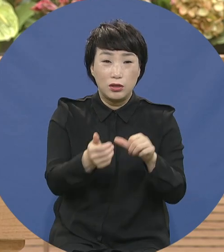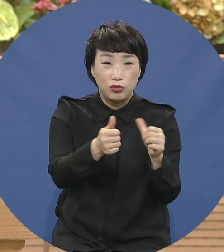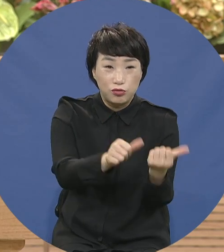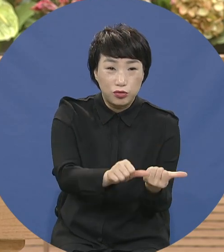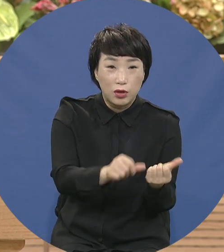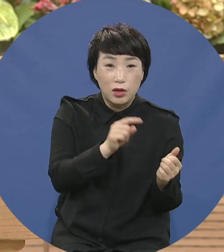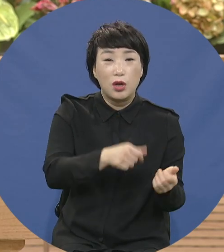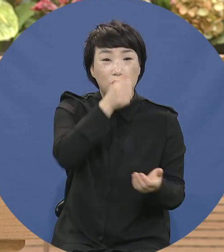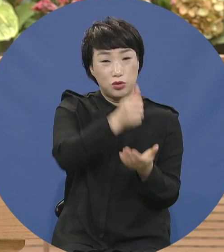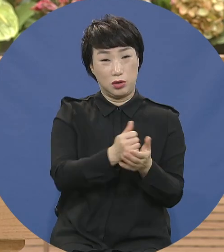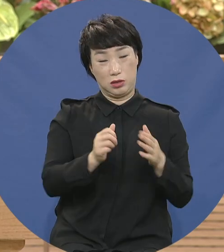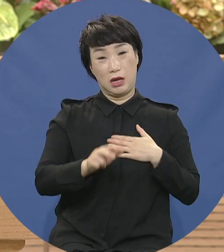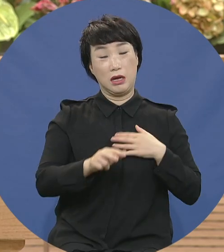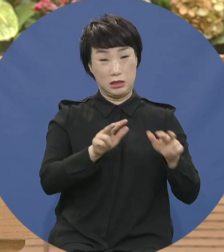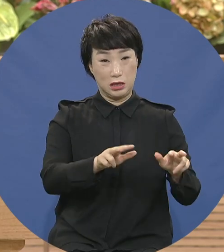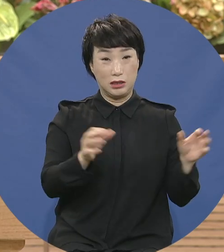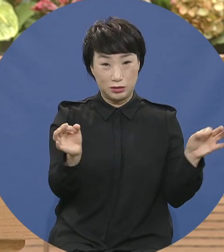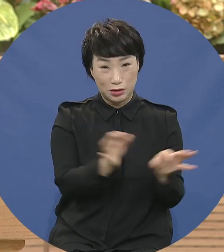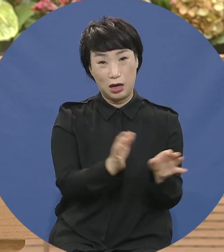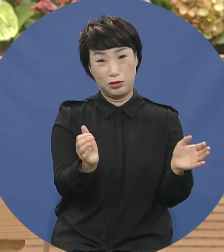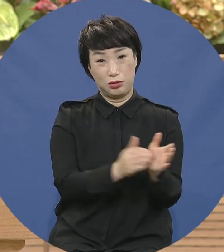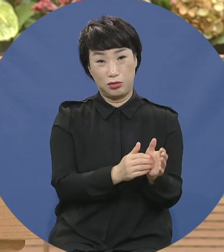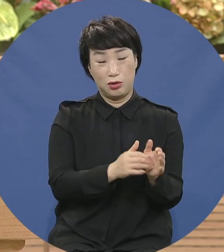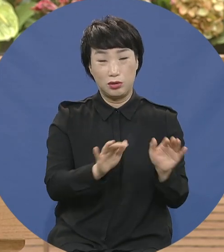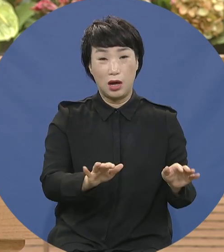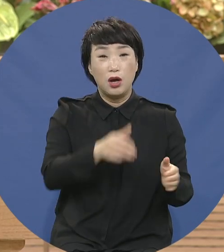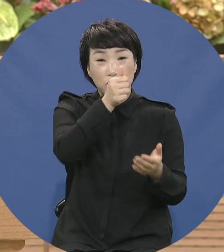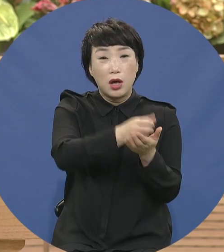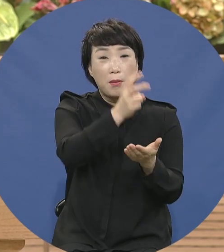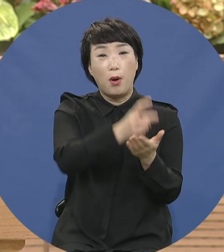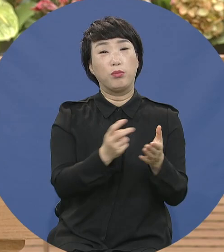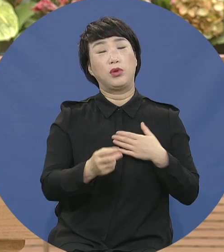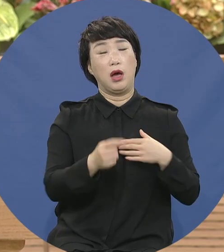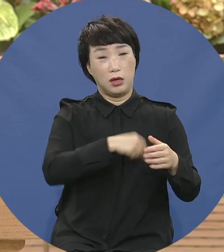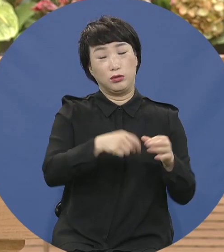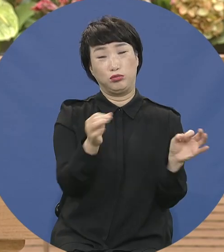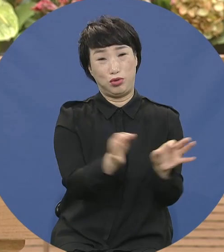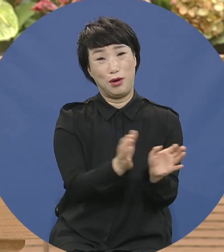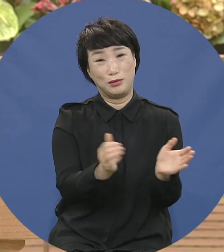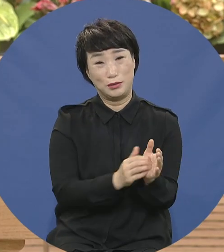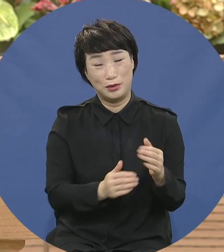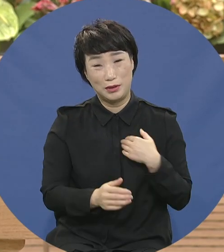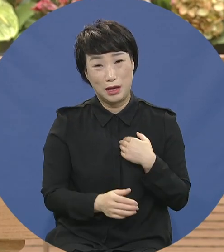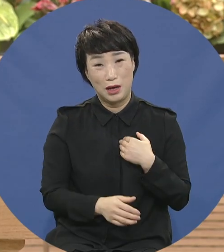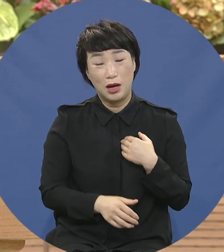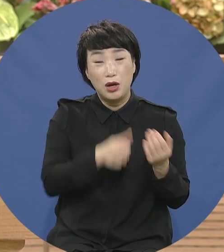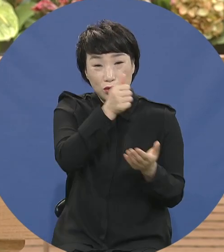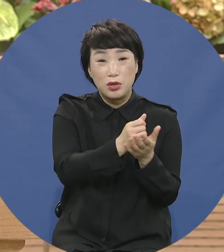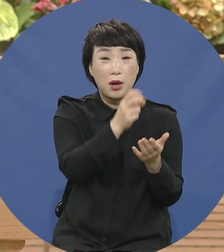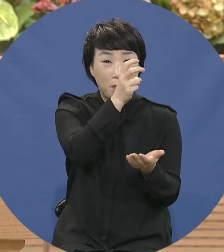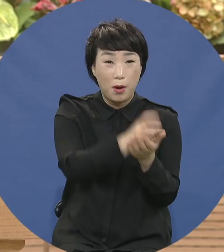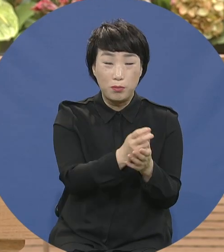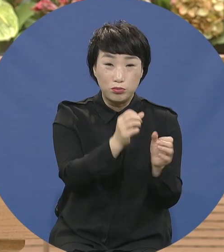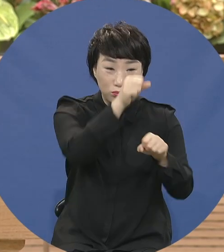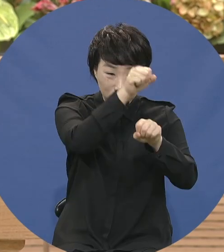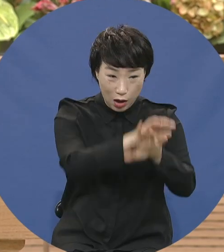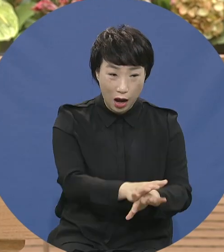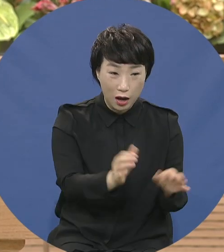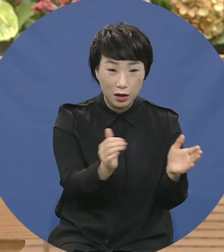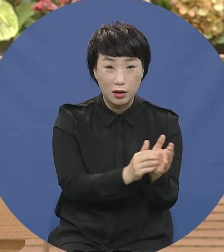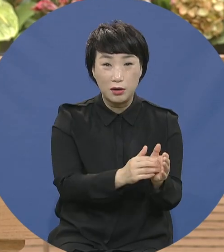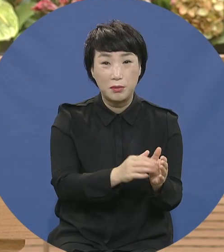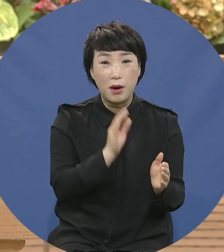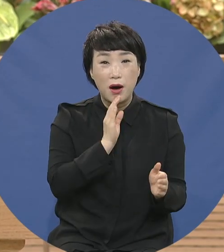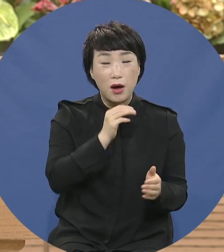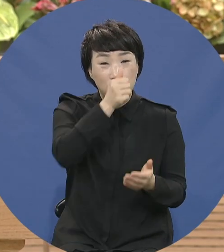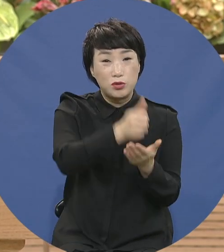죽이려는 죄는 사라졌다니까. 죄의 법은 사라졌다니까. 죄의 법은 무너졌다니까. 죄의